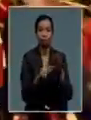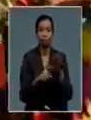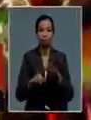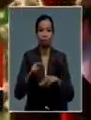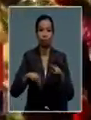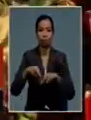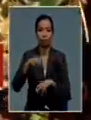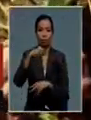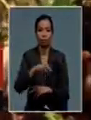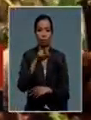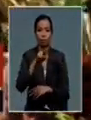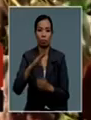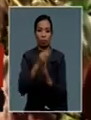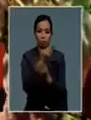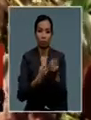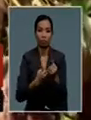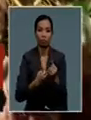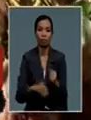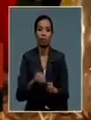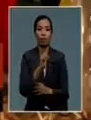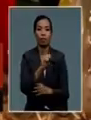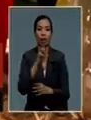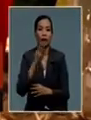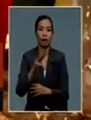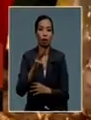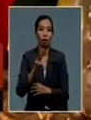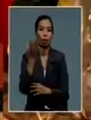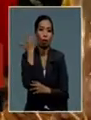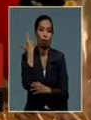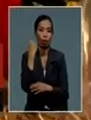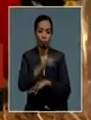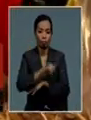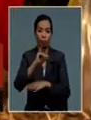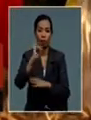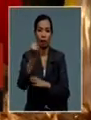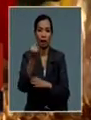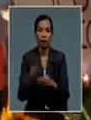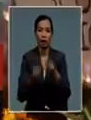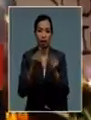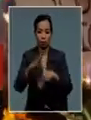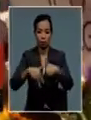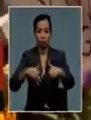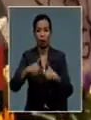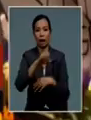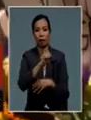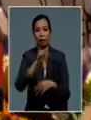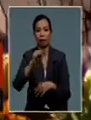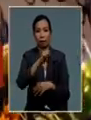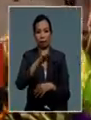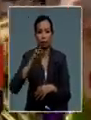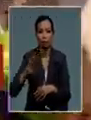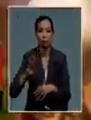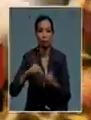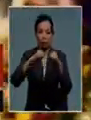านความเห็นชอบของวุฒิสภาฟลอริดาเมื่อวันจันทร์ก่อนจะถูกส่งต่อไปยังสภาผู้แทนราษฎรและผ่านการรับรองด้วยม